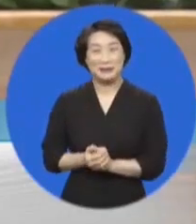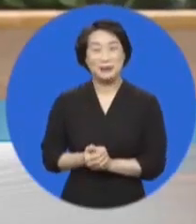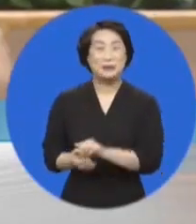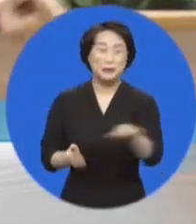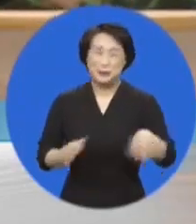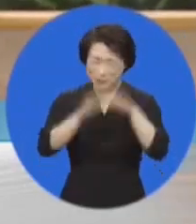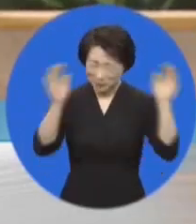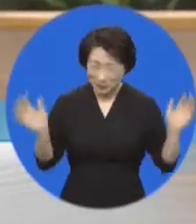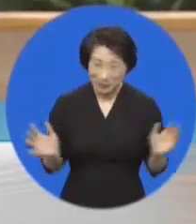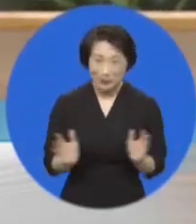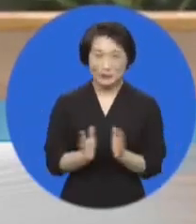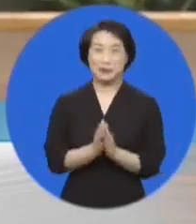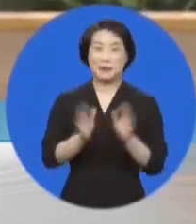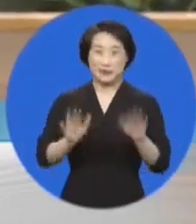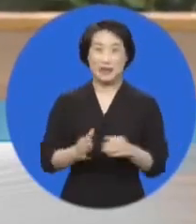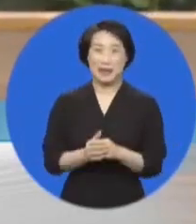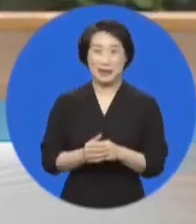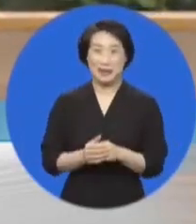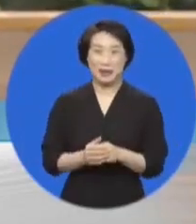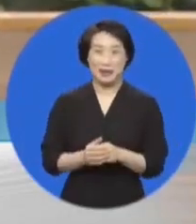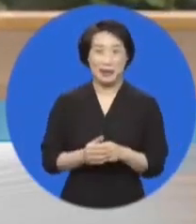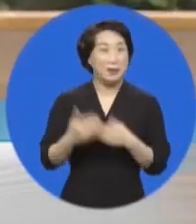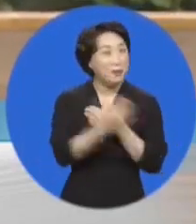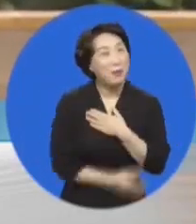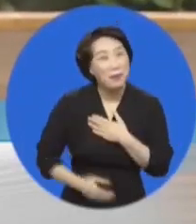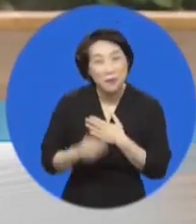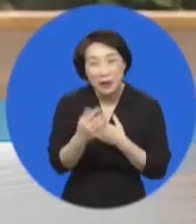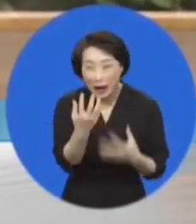우리는 다 하나요, 둘이요?